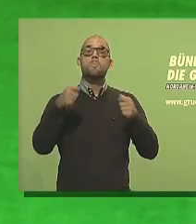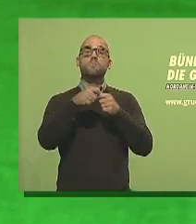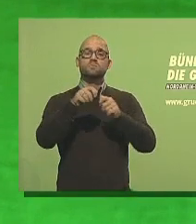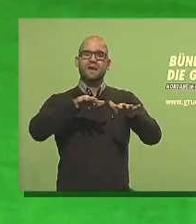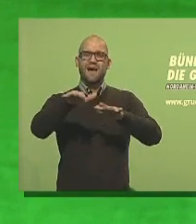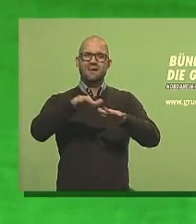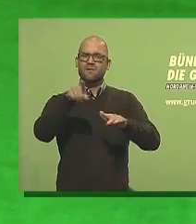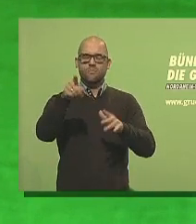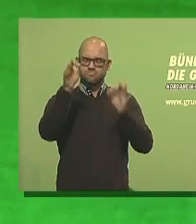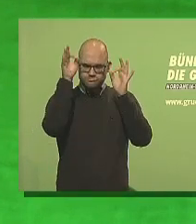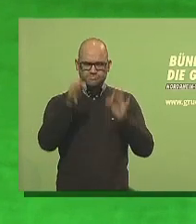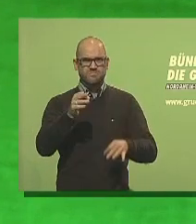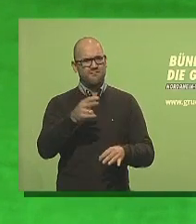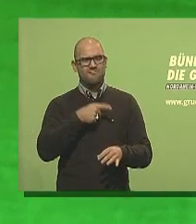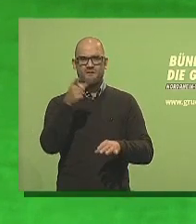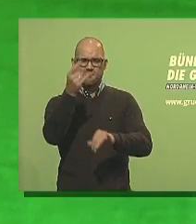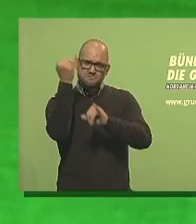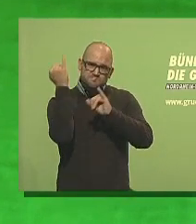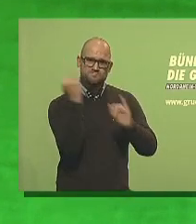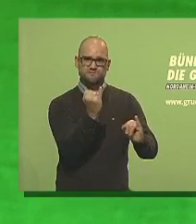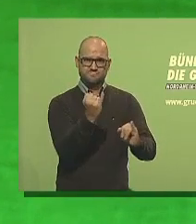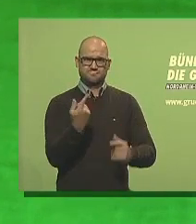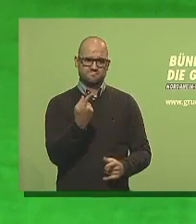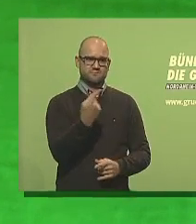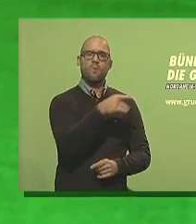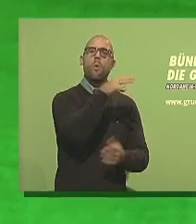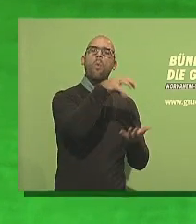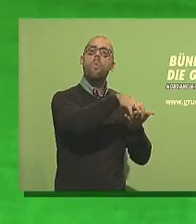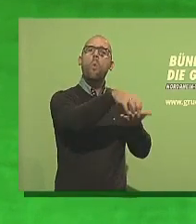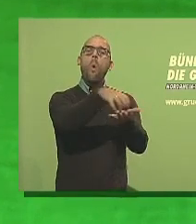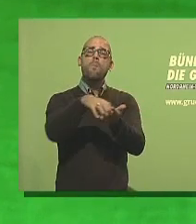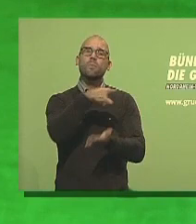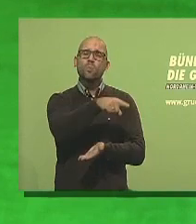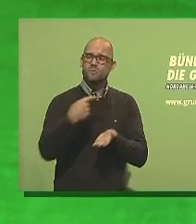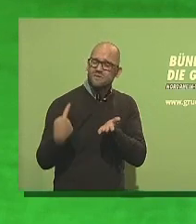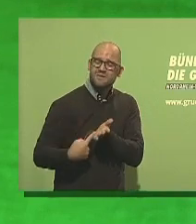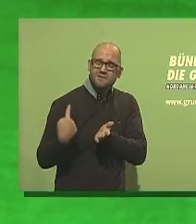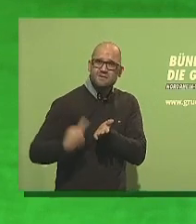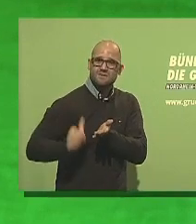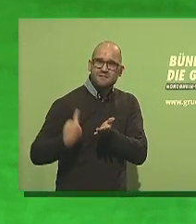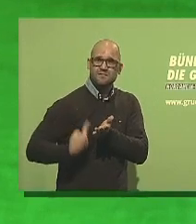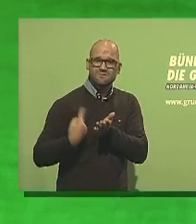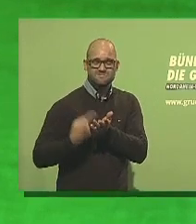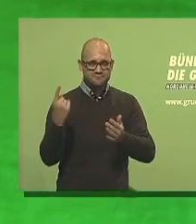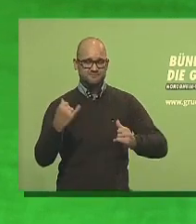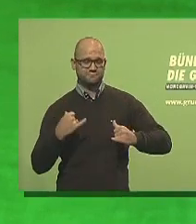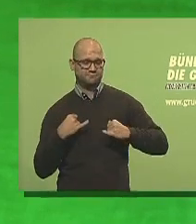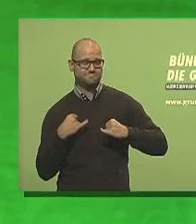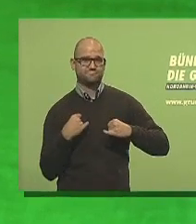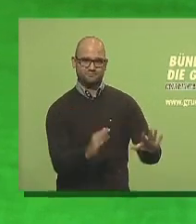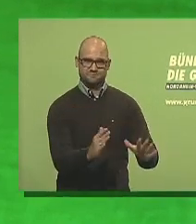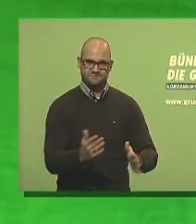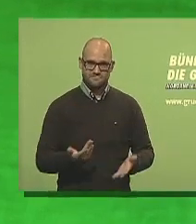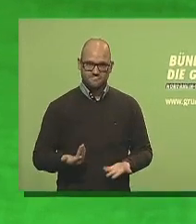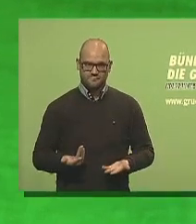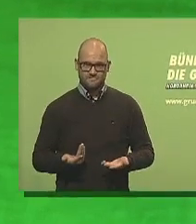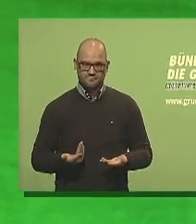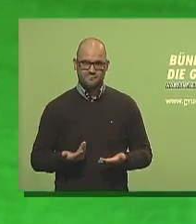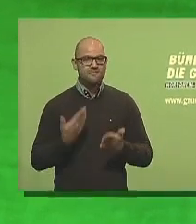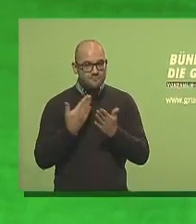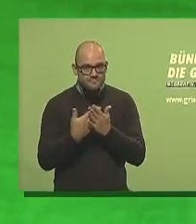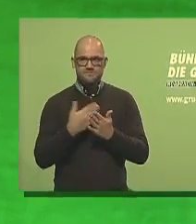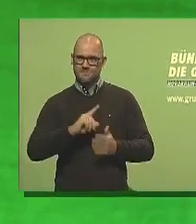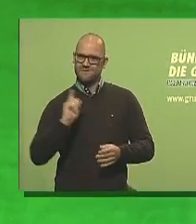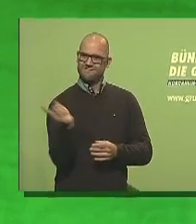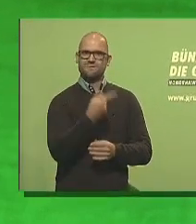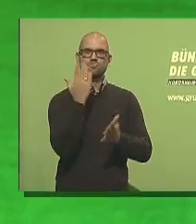ignorant ist gegenüber den Kommunen, die das vor Ort einlösen müssen. Auch da habt ihr gezeigt, es